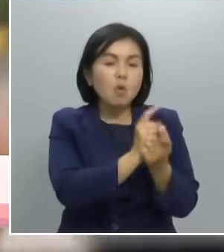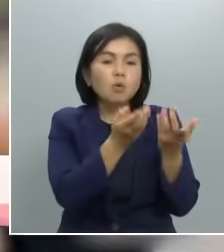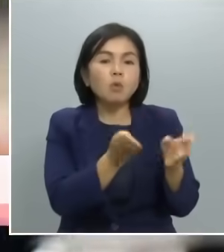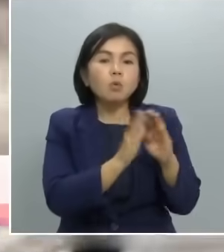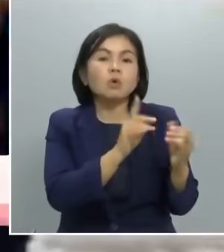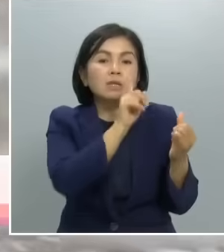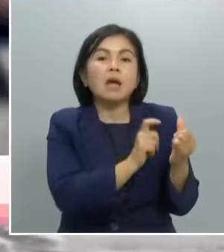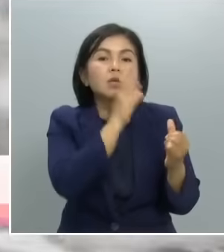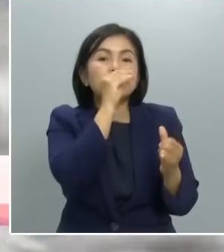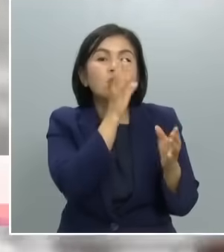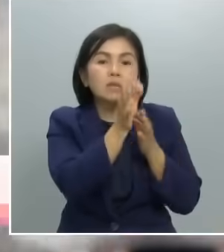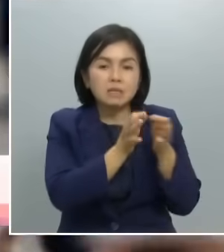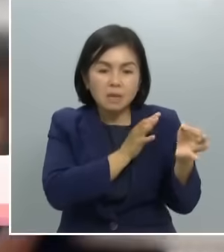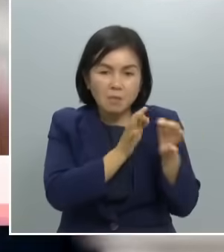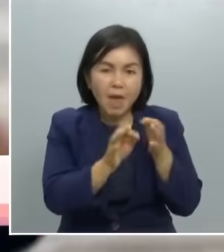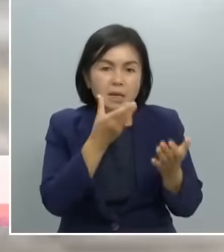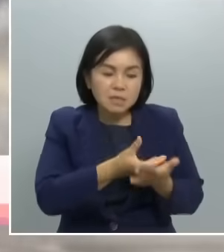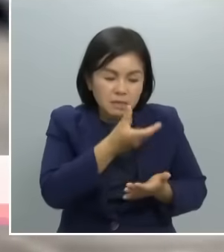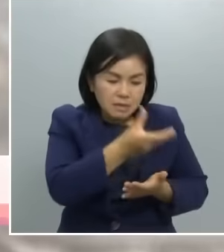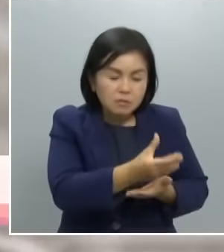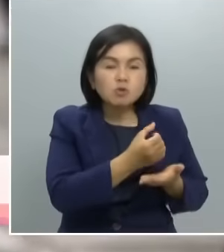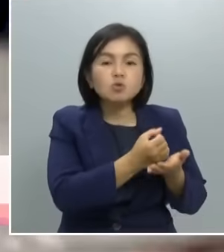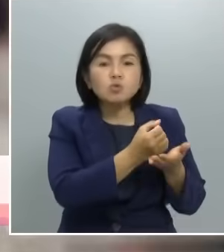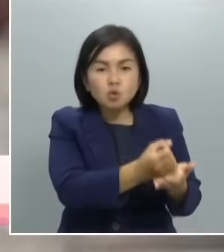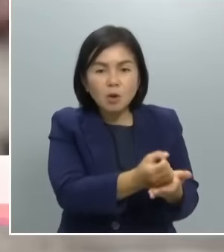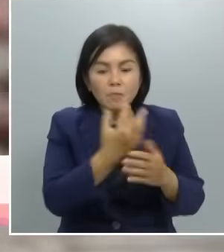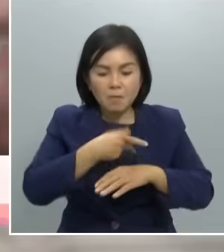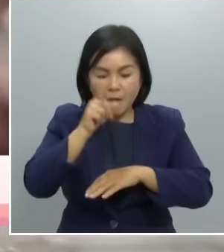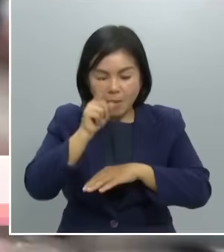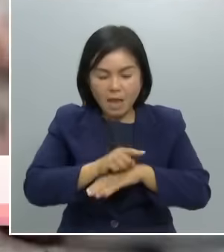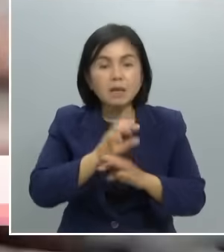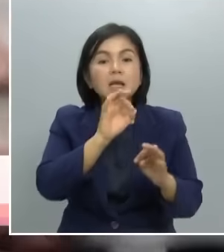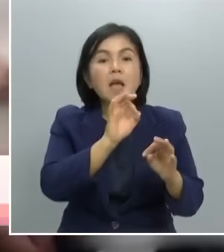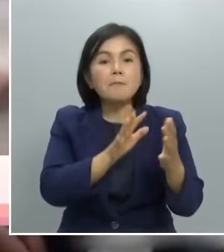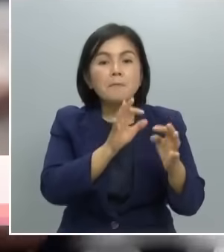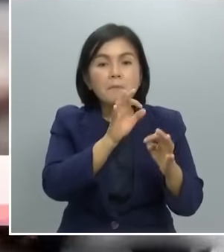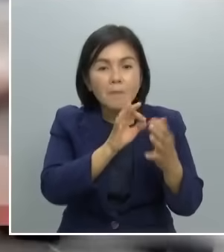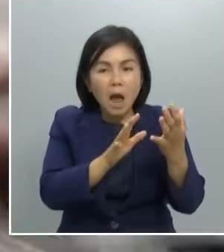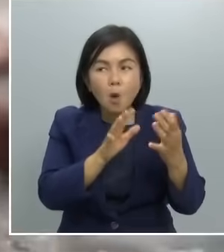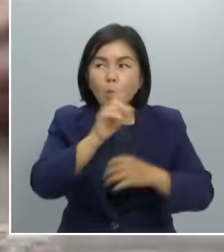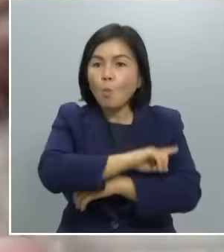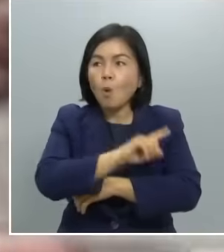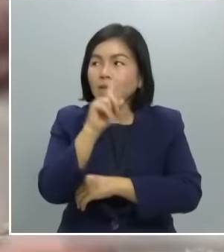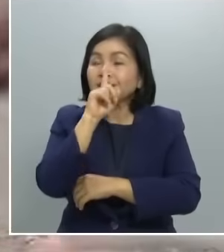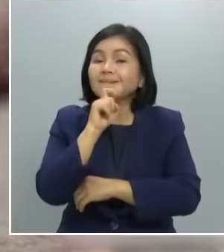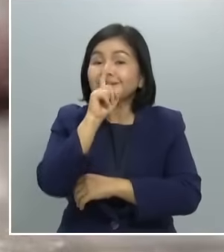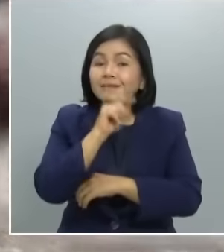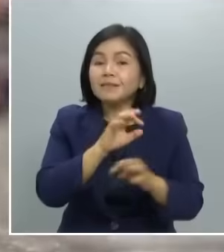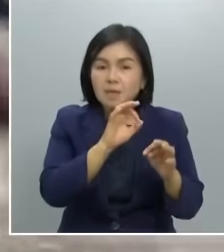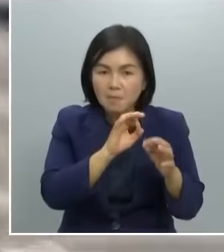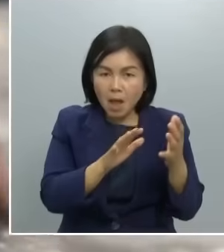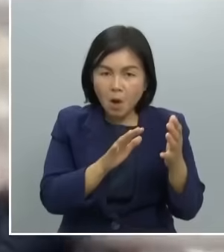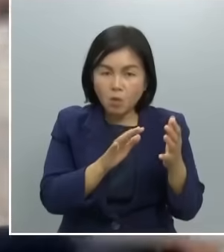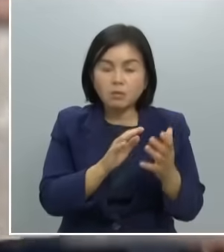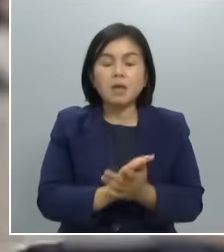างๆที่เกิดขึ้นและมอบเงินเยียวยาแล้วก็จะเป็นประธานในพิธีชาปนกิจที่จะมีขึ้นวันอาทิตย์นี้ลองฟังเสียง